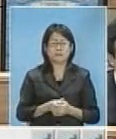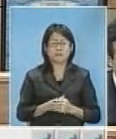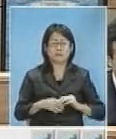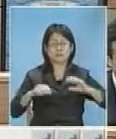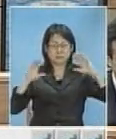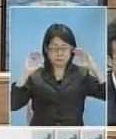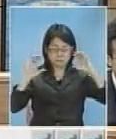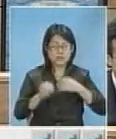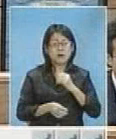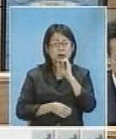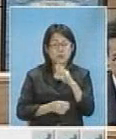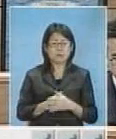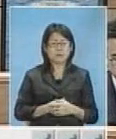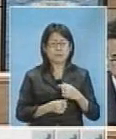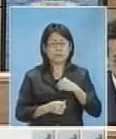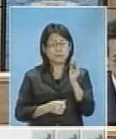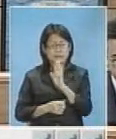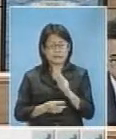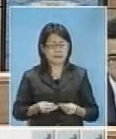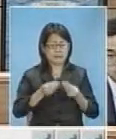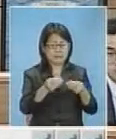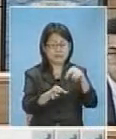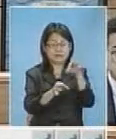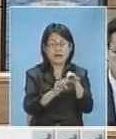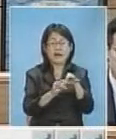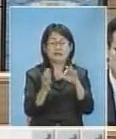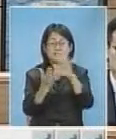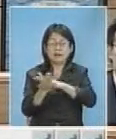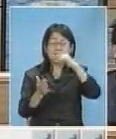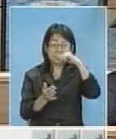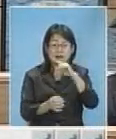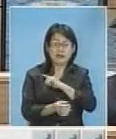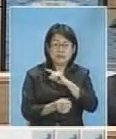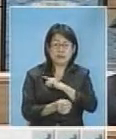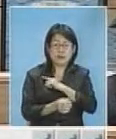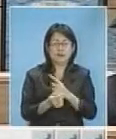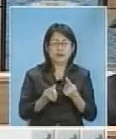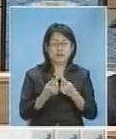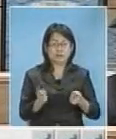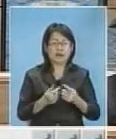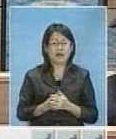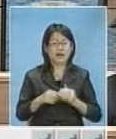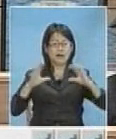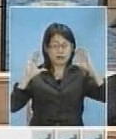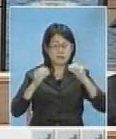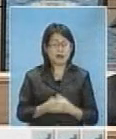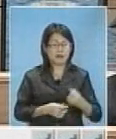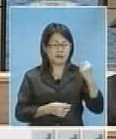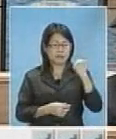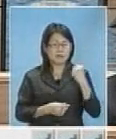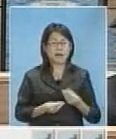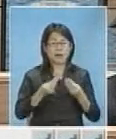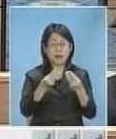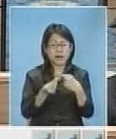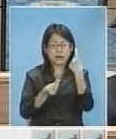าลอ้างว่าเป็นการผลักภาระไปให้กับทางธนาคารแห่งประเทศไทยแต่ขณะเดียวกันรัฐบาลก็ได้มอบอำนาจให้กับธนาคารประเท